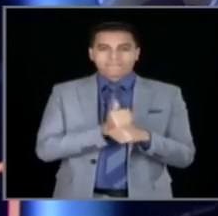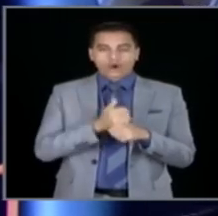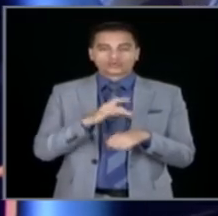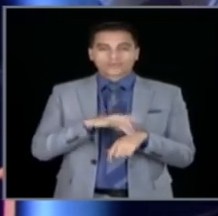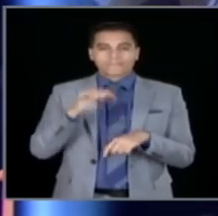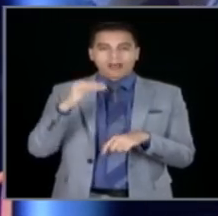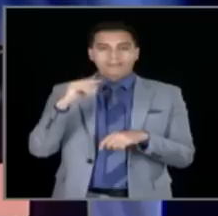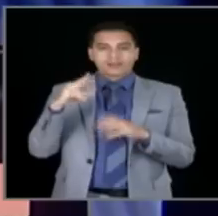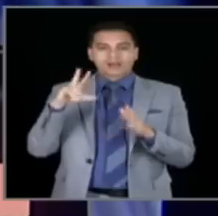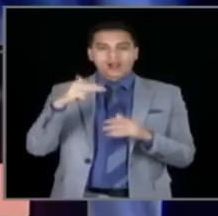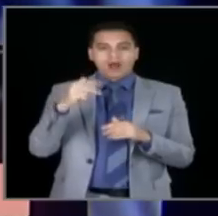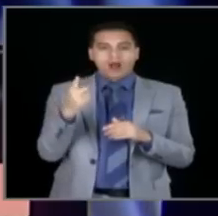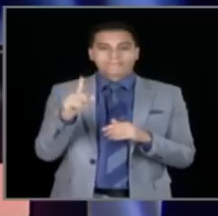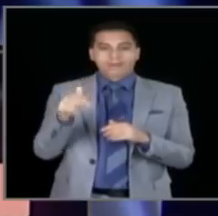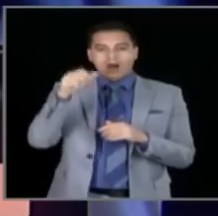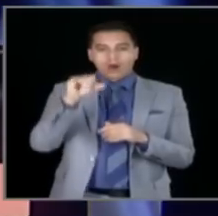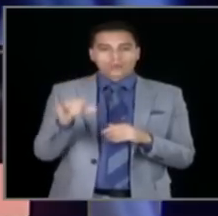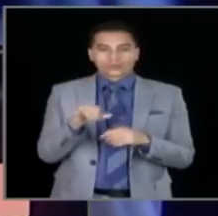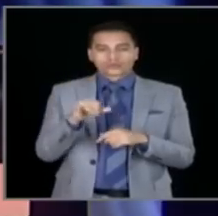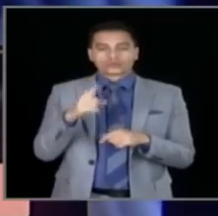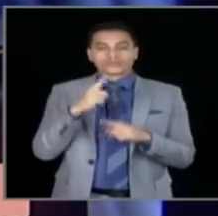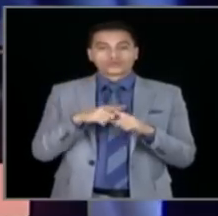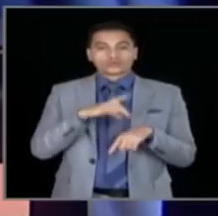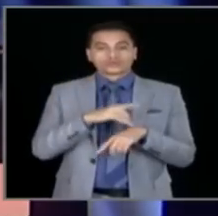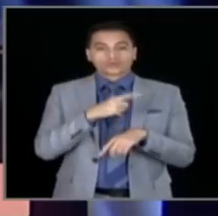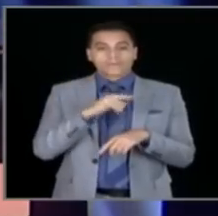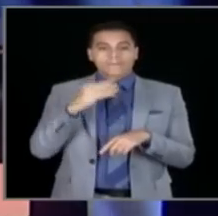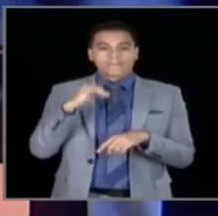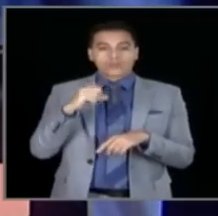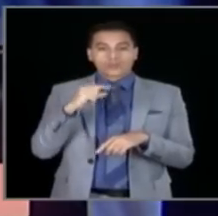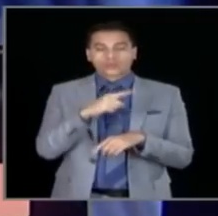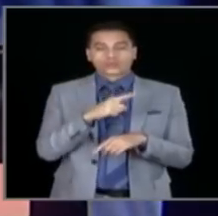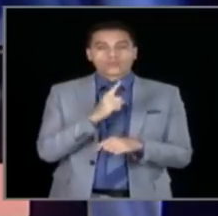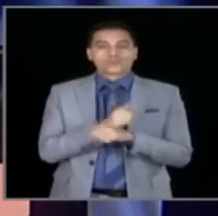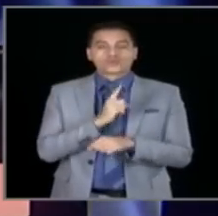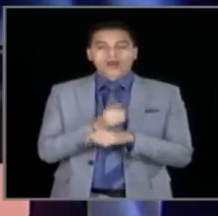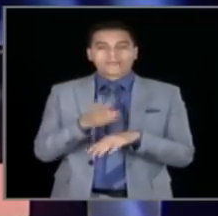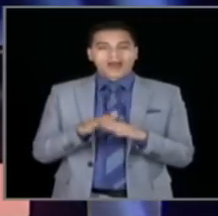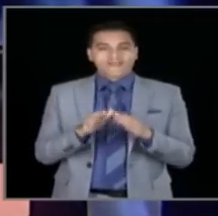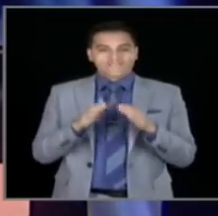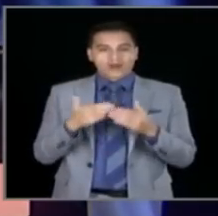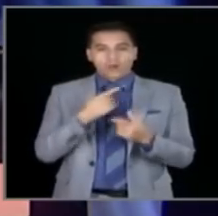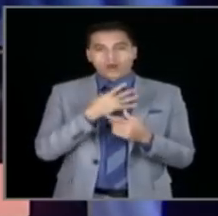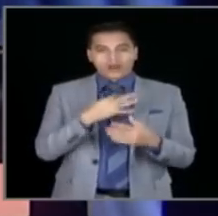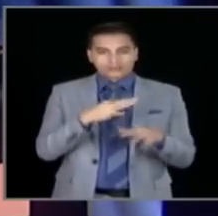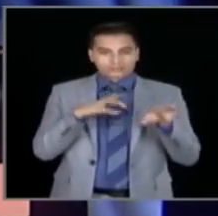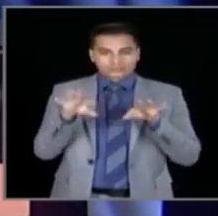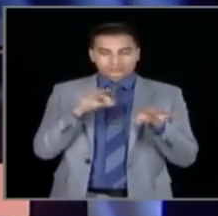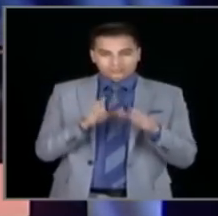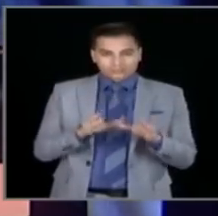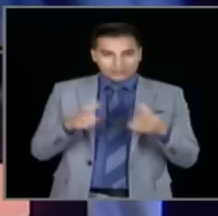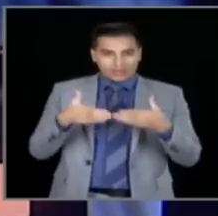سنان. هو صاحب الفكرة دكتور محمود اللي هو كابتن الفريق، هو اللي جمعنا كلنا، وهو اللي كان من احنا مش اول